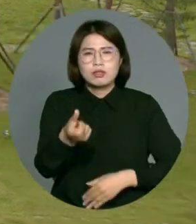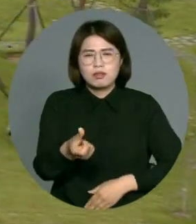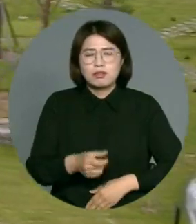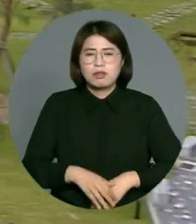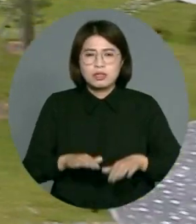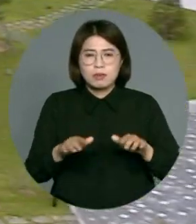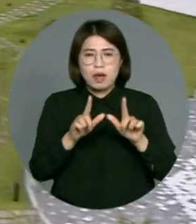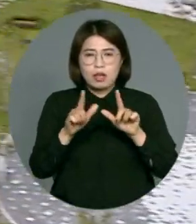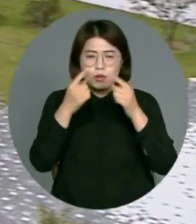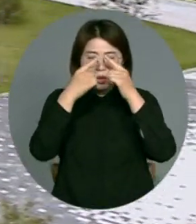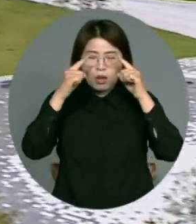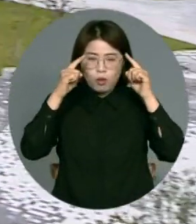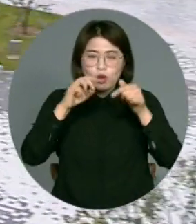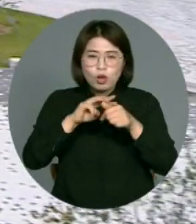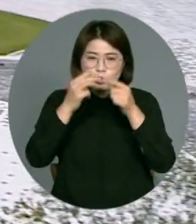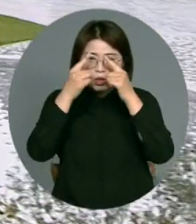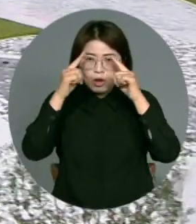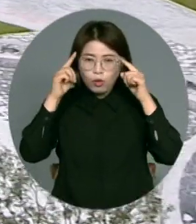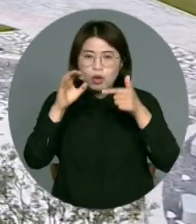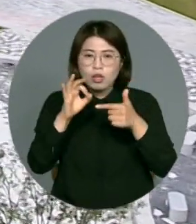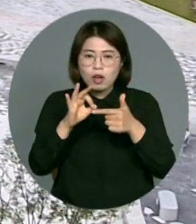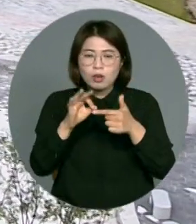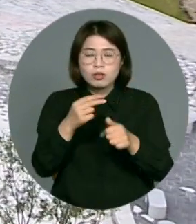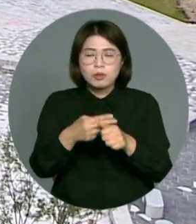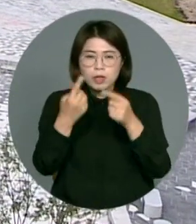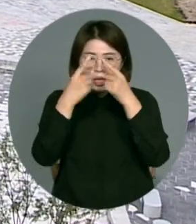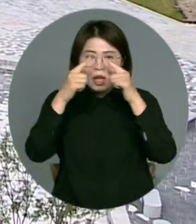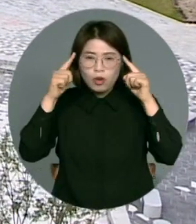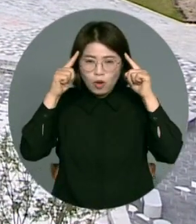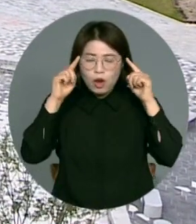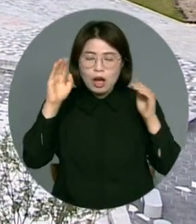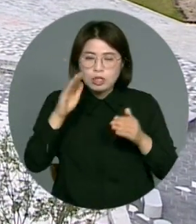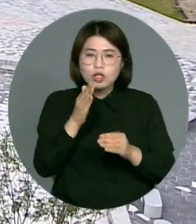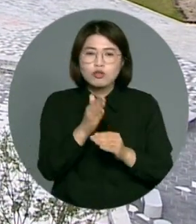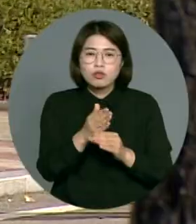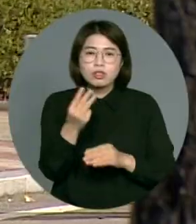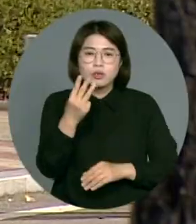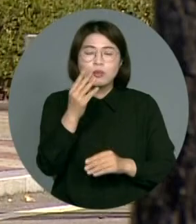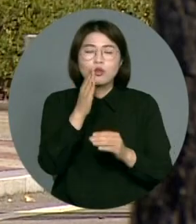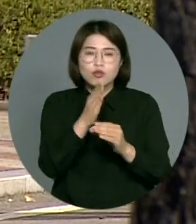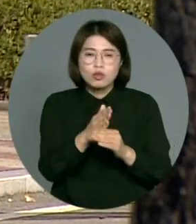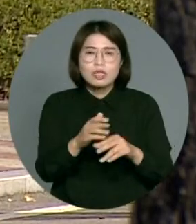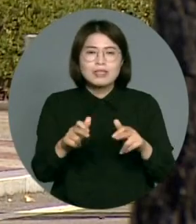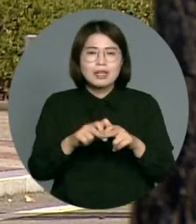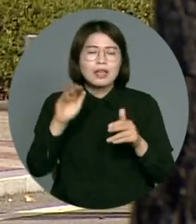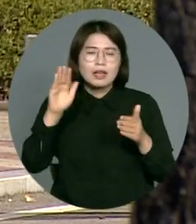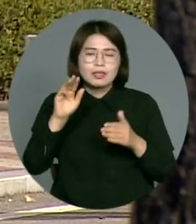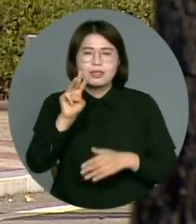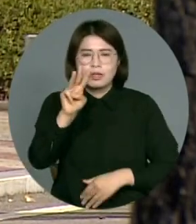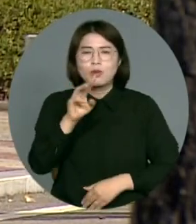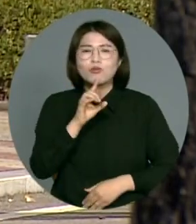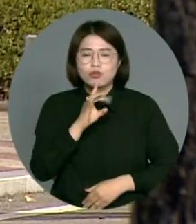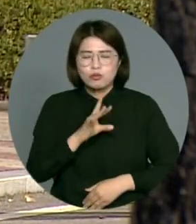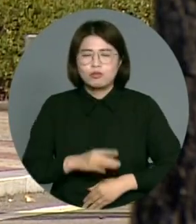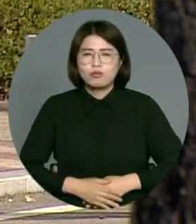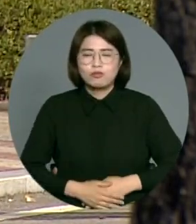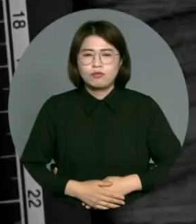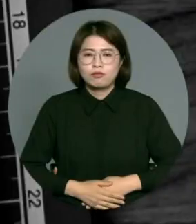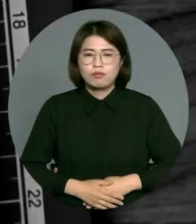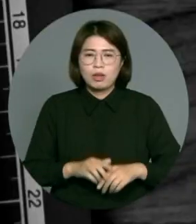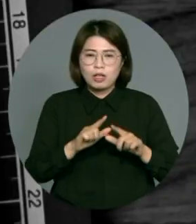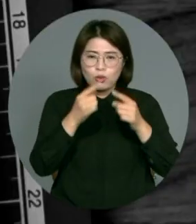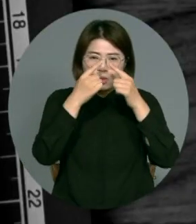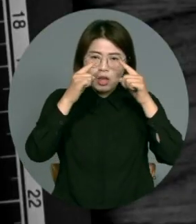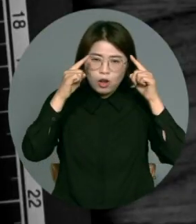현재 안동대와 경북대, 영남대 사범대 재학생 3천여 명 가운데 장애인 학생은 단 3명뿐.